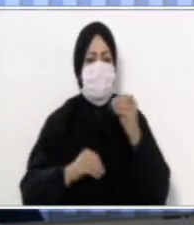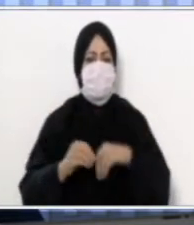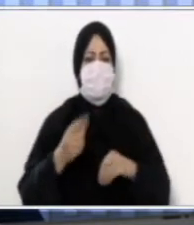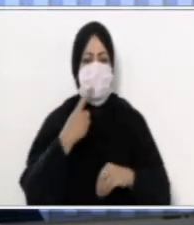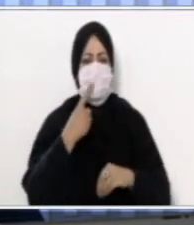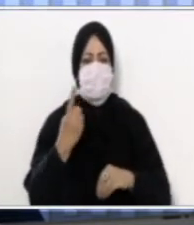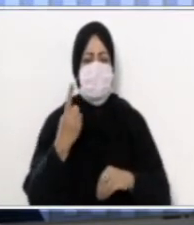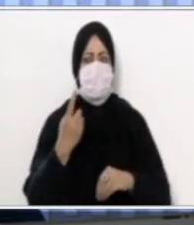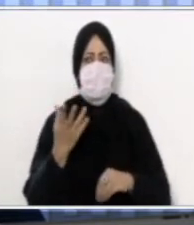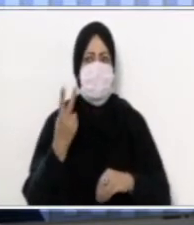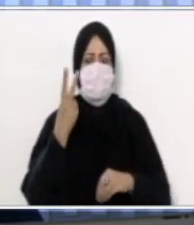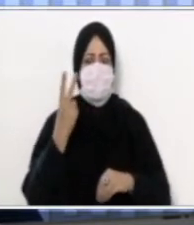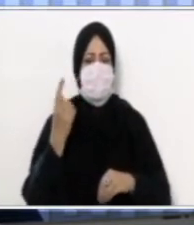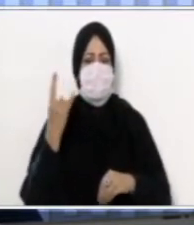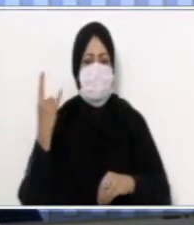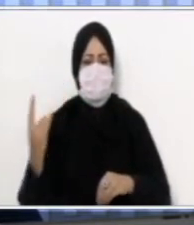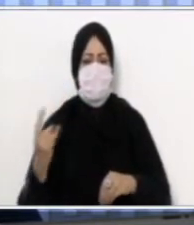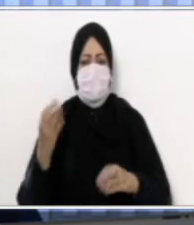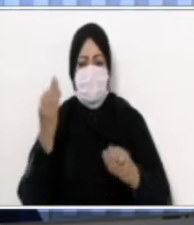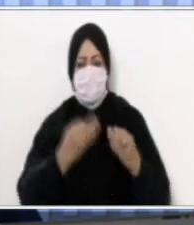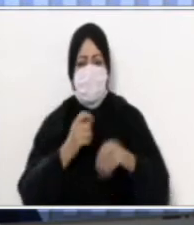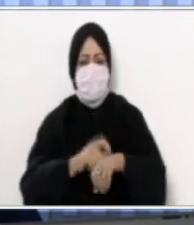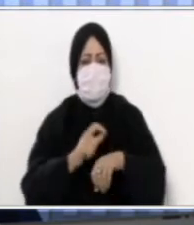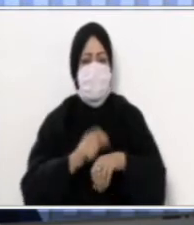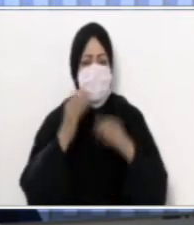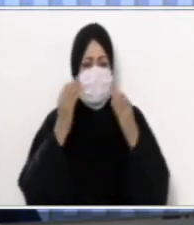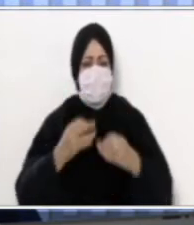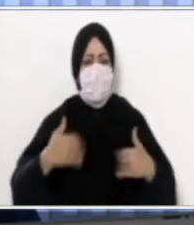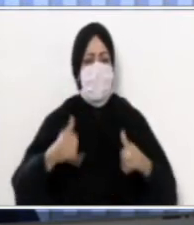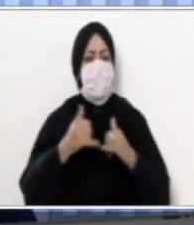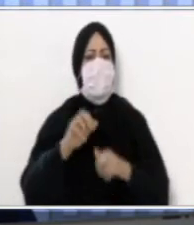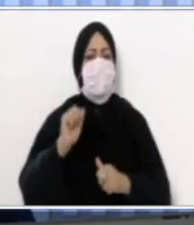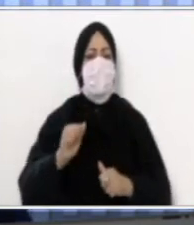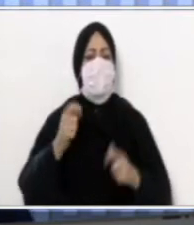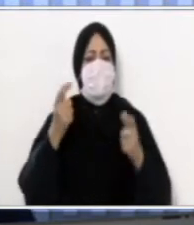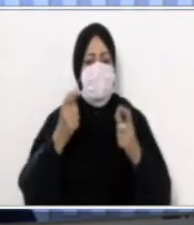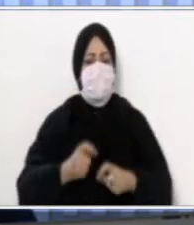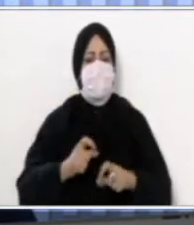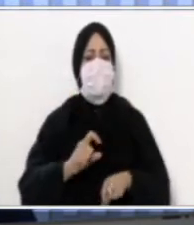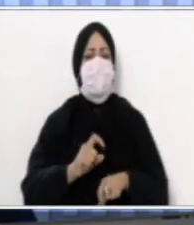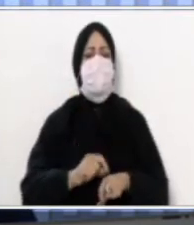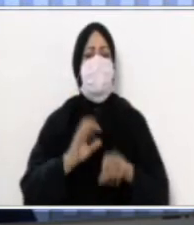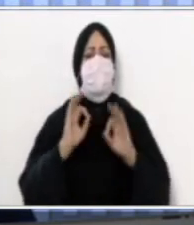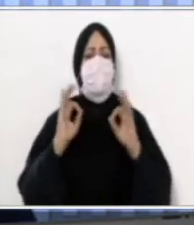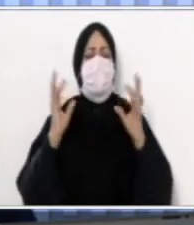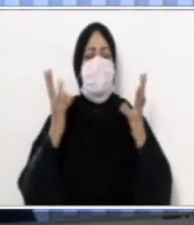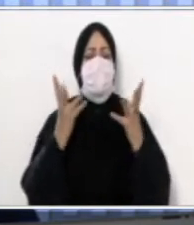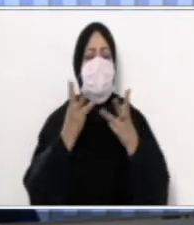جيدة، ثبت لديها وخلص لديها هذه النتائج التي وزعت بعد ذلك